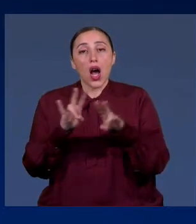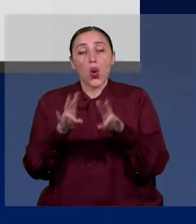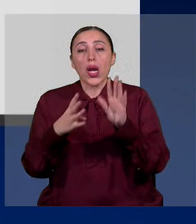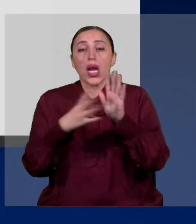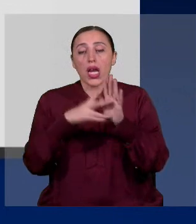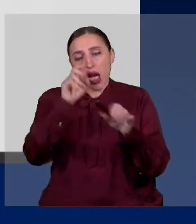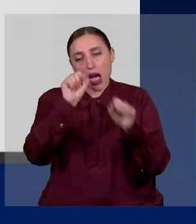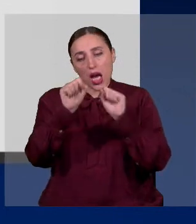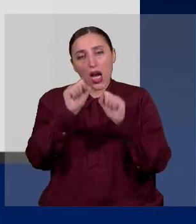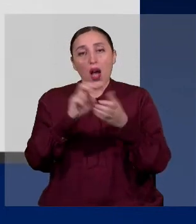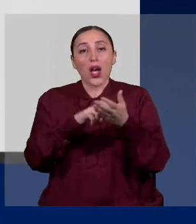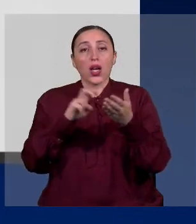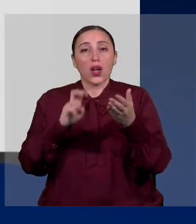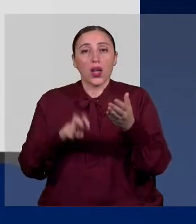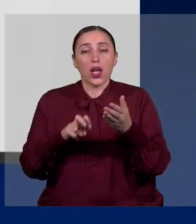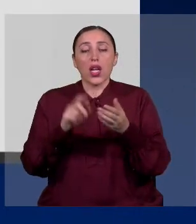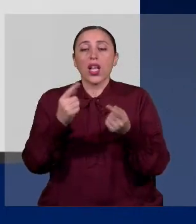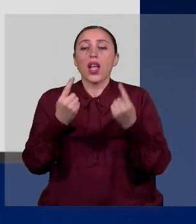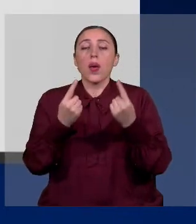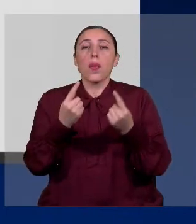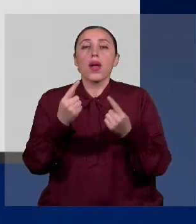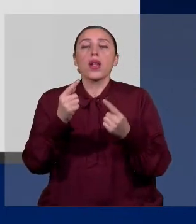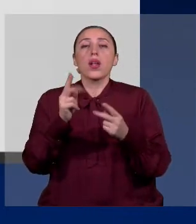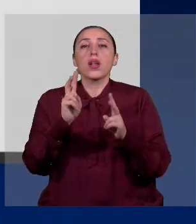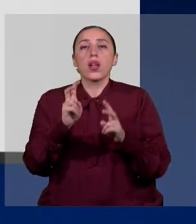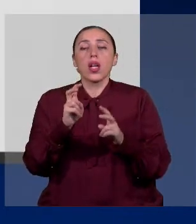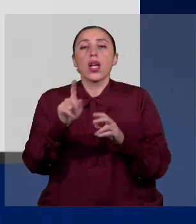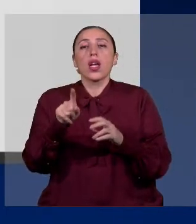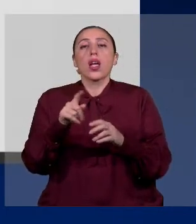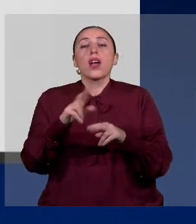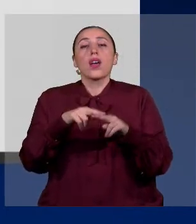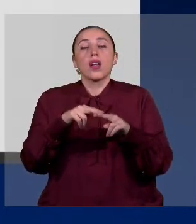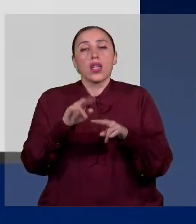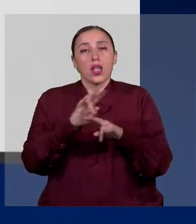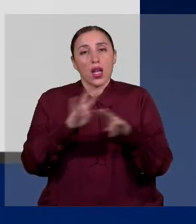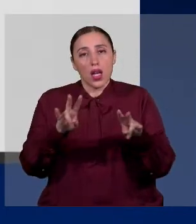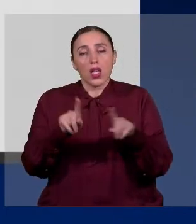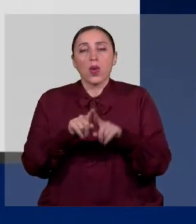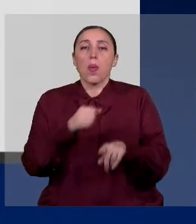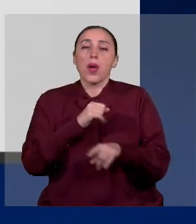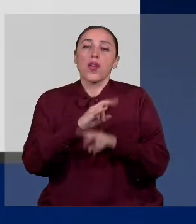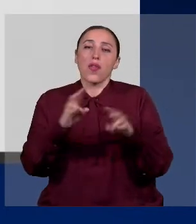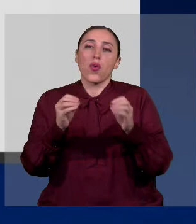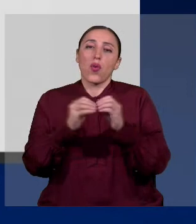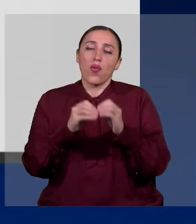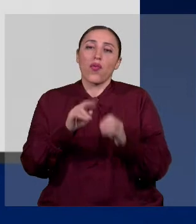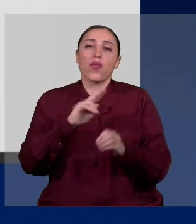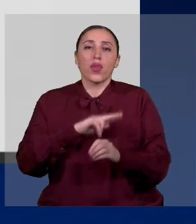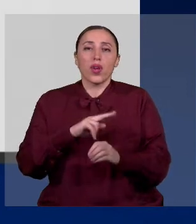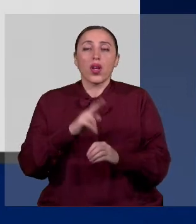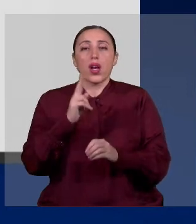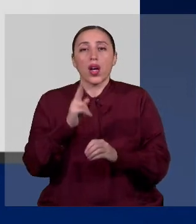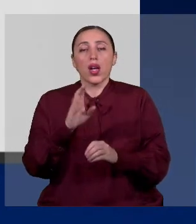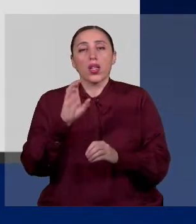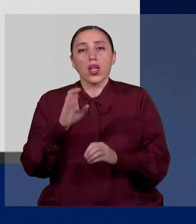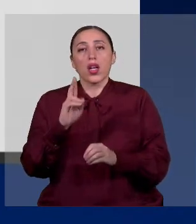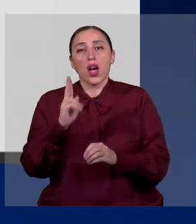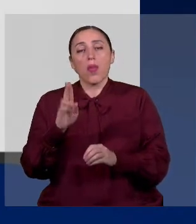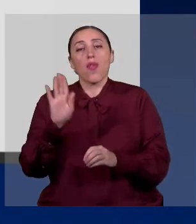9-ի ղեկավարները։ Իրենց պաշտոնները պահպանել են միայն ներքին գործերի ու պաշտպանության նախարարները Կարեն Սարգսյանն